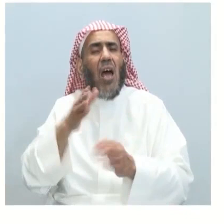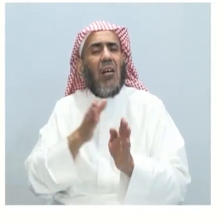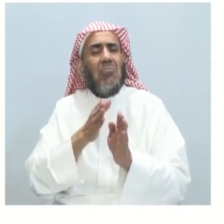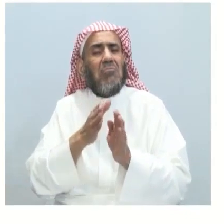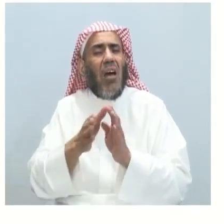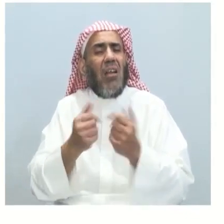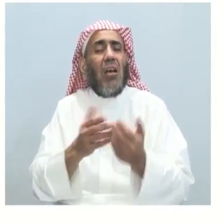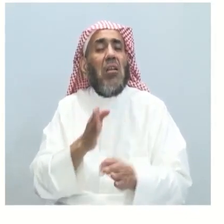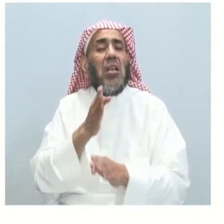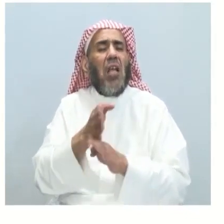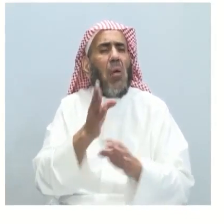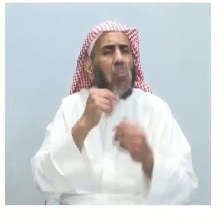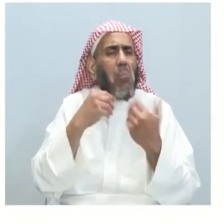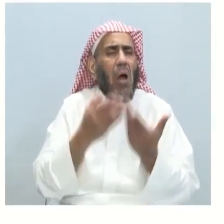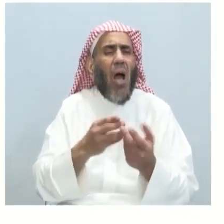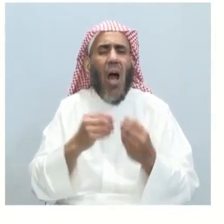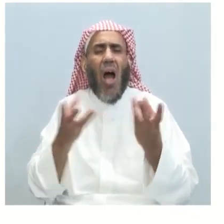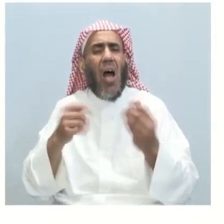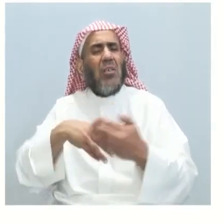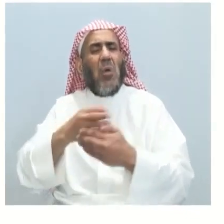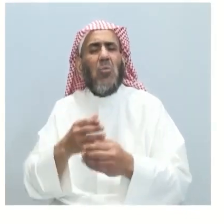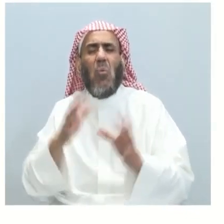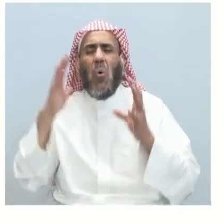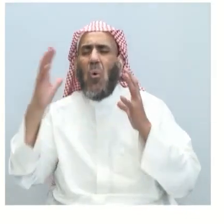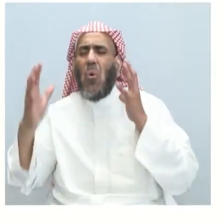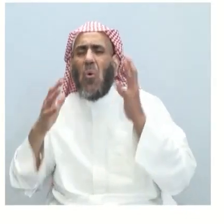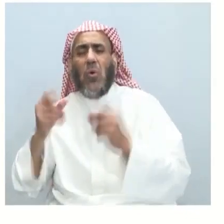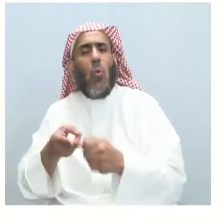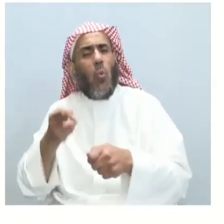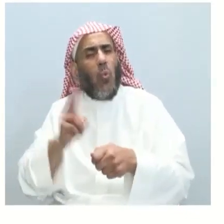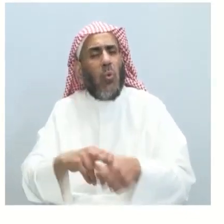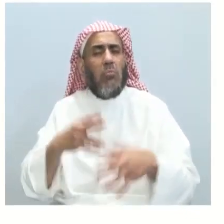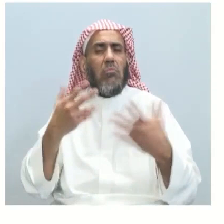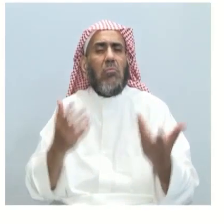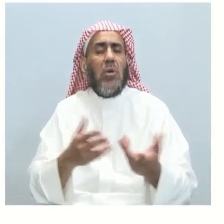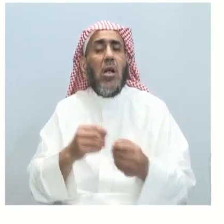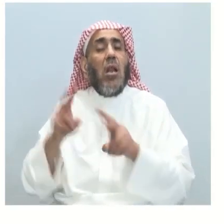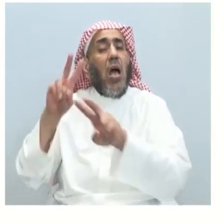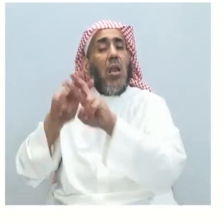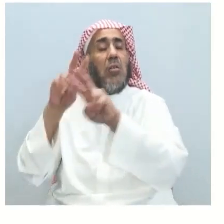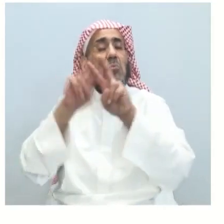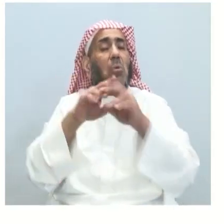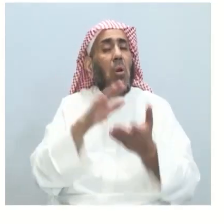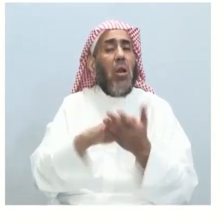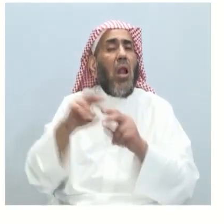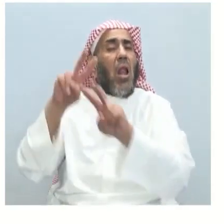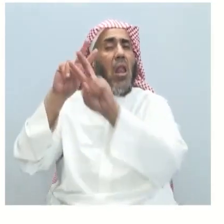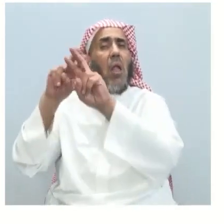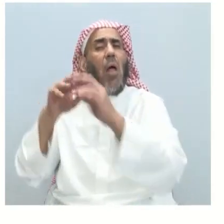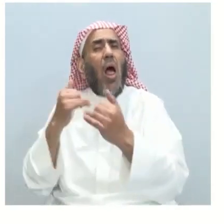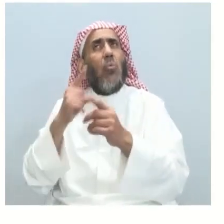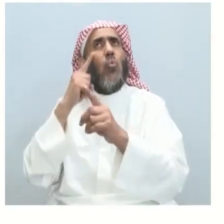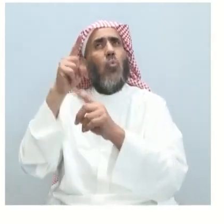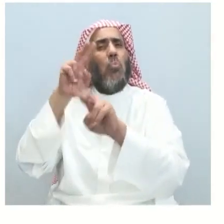لي للهدايه اصبحت في حيره وذكر ذلك وتكرار لا نجم السماء ولا معالم الض نجم السماء ان العرب كانت